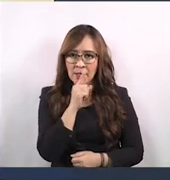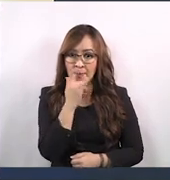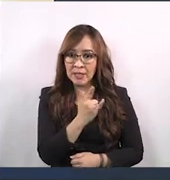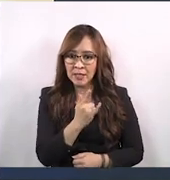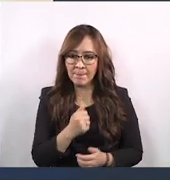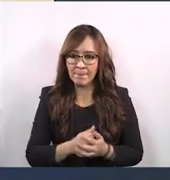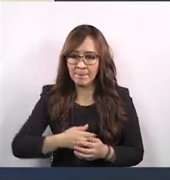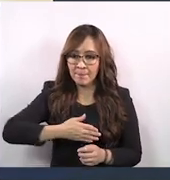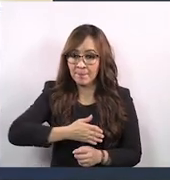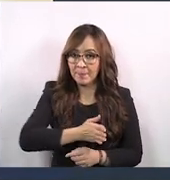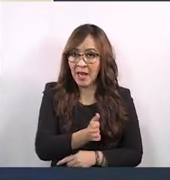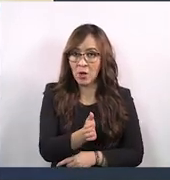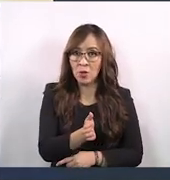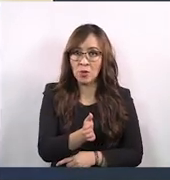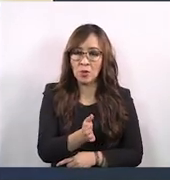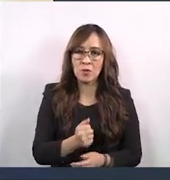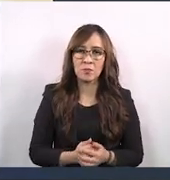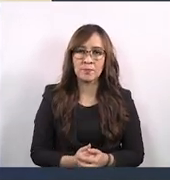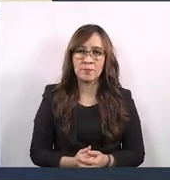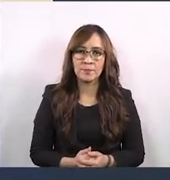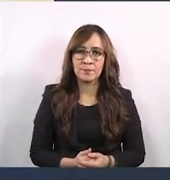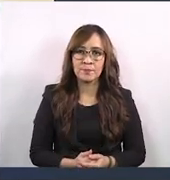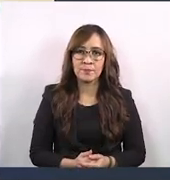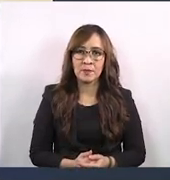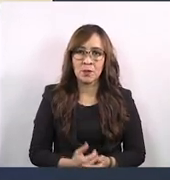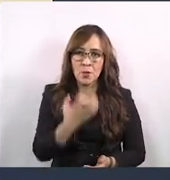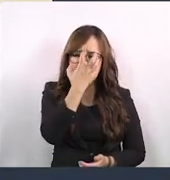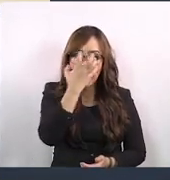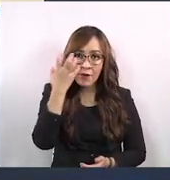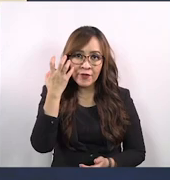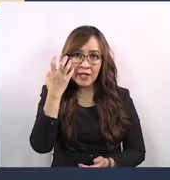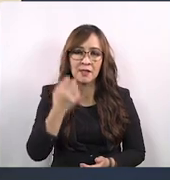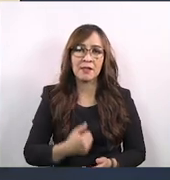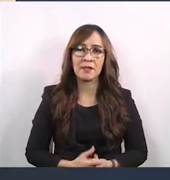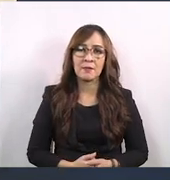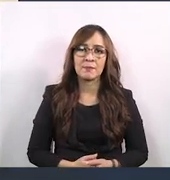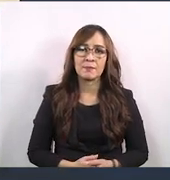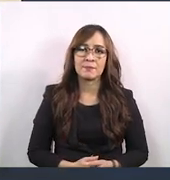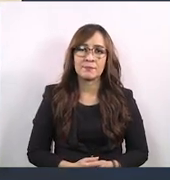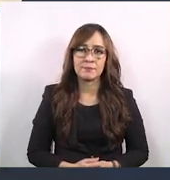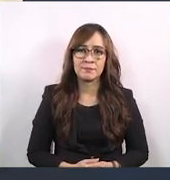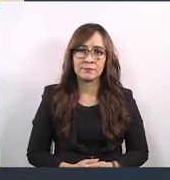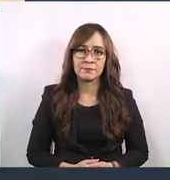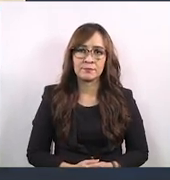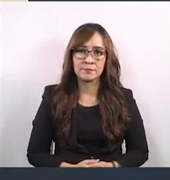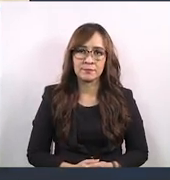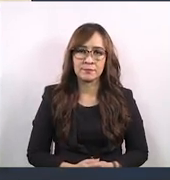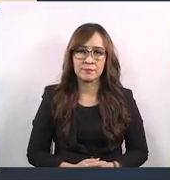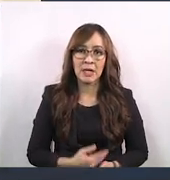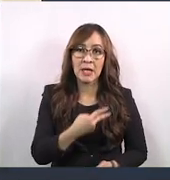robok anak-anak Tuhan yang bermuka dua kelompok anak-anak Tuhan yang saya sebut Kanan Kiri